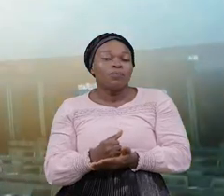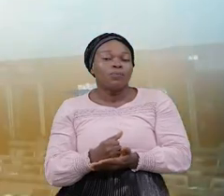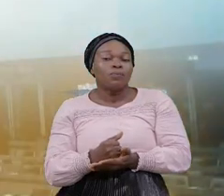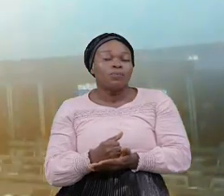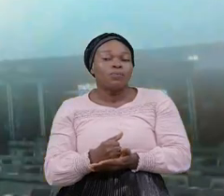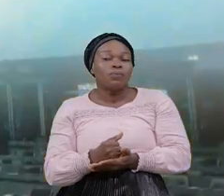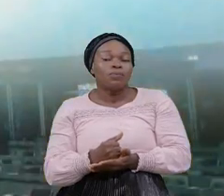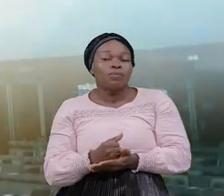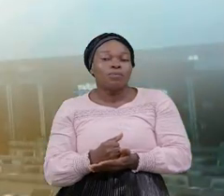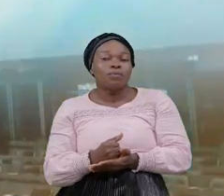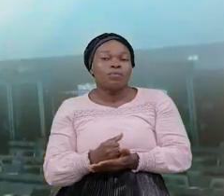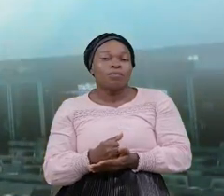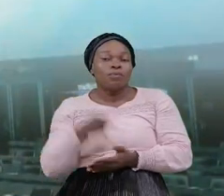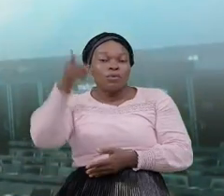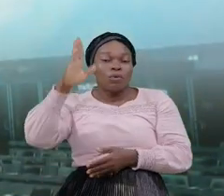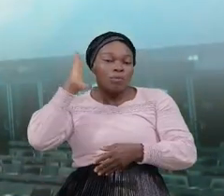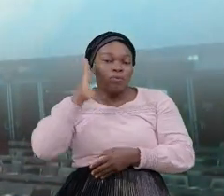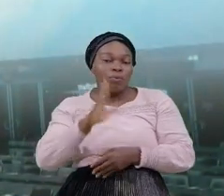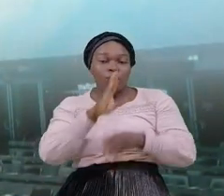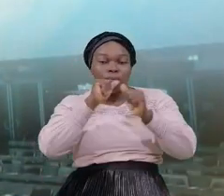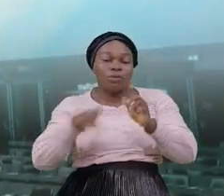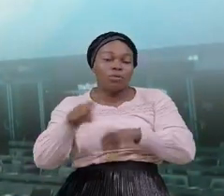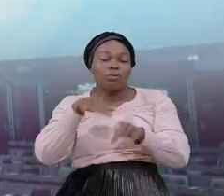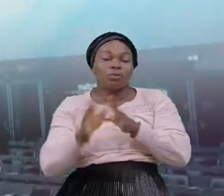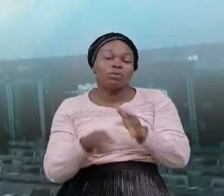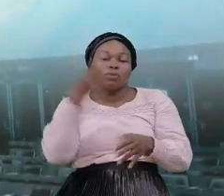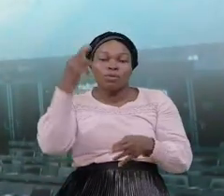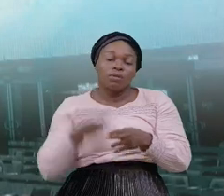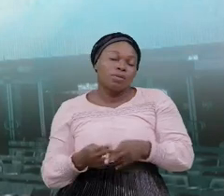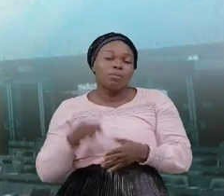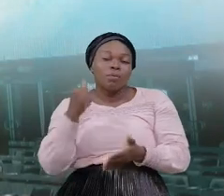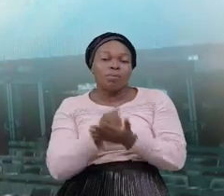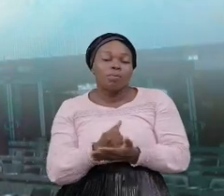Je dis que le Seigneur vous bénisse au nom de Jésus.